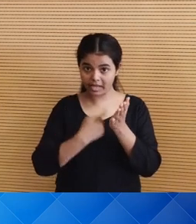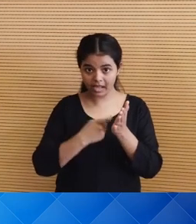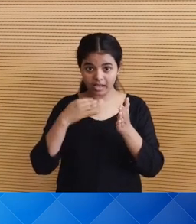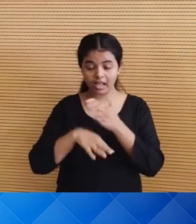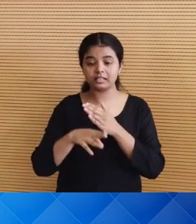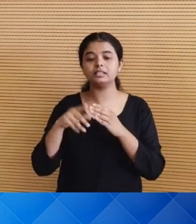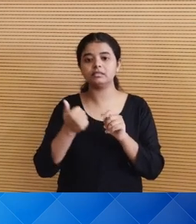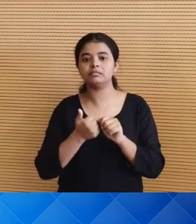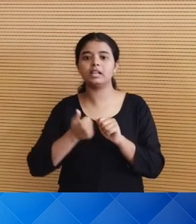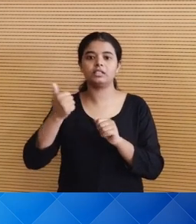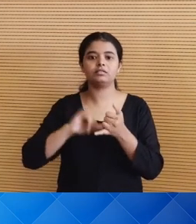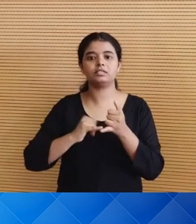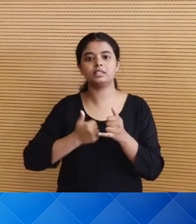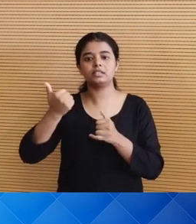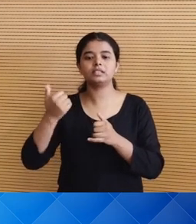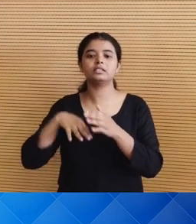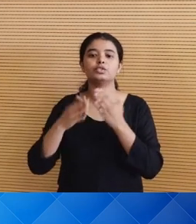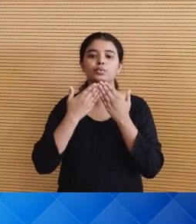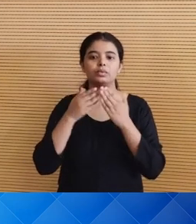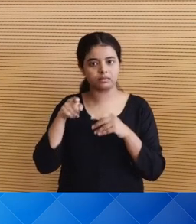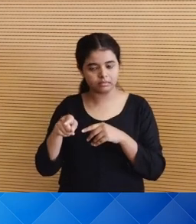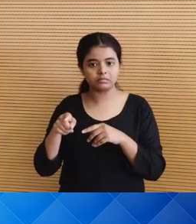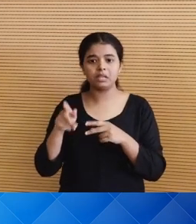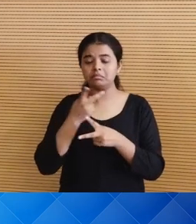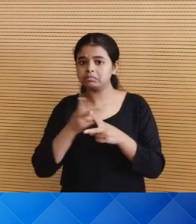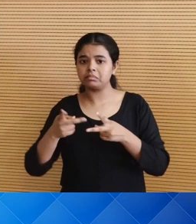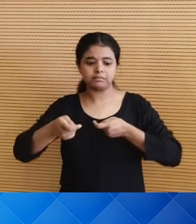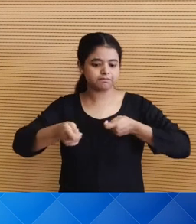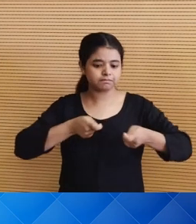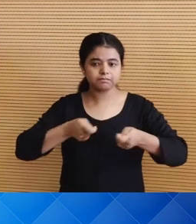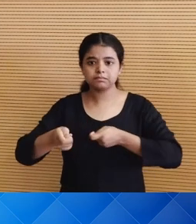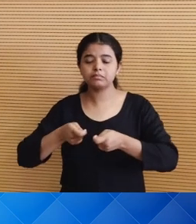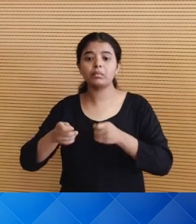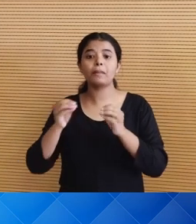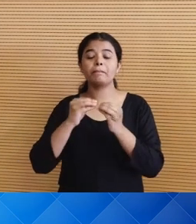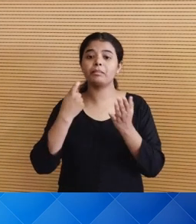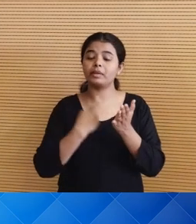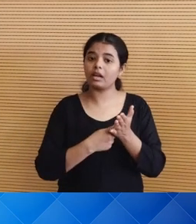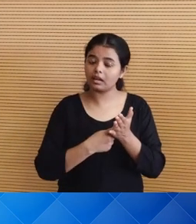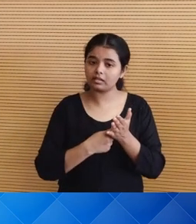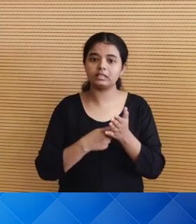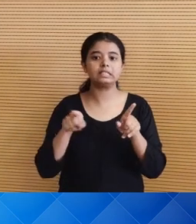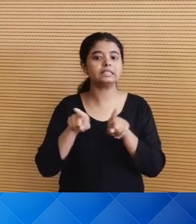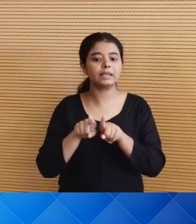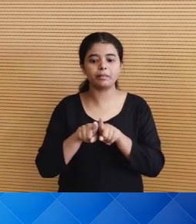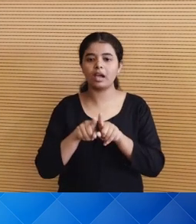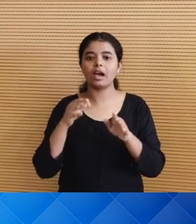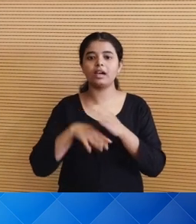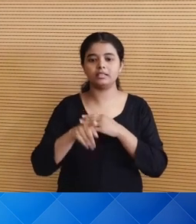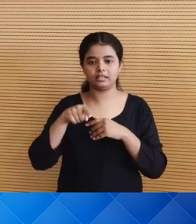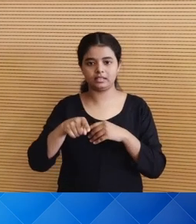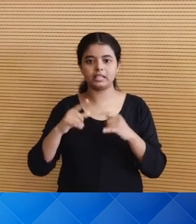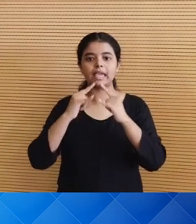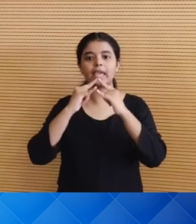चीफ सेक्रेटरी स्कूल एजुकेशन रह चुके हैं और इनके कार्यकाल में आउट ऑफ स्कूल चिल्ड्रन बिहार का एक बहुत बड़ा, देश का सबसे बड़ा कैंपेन